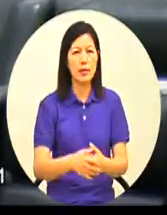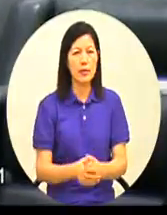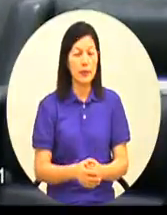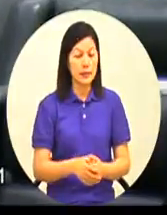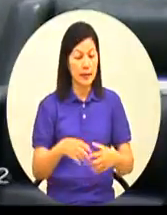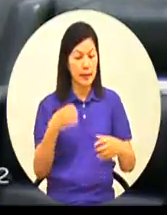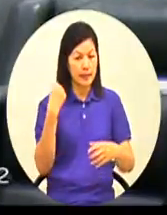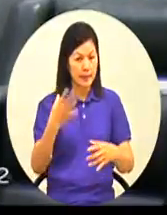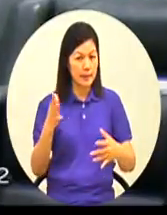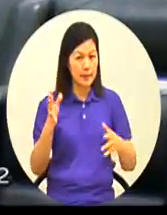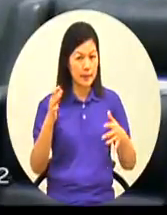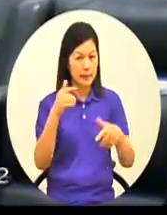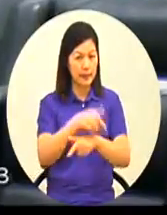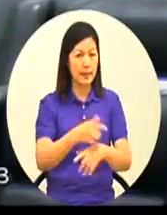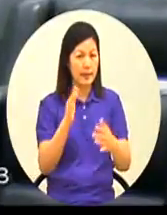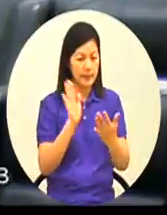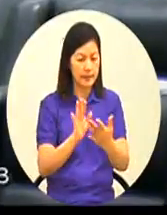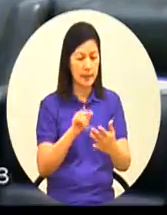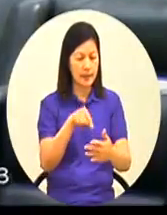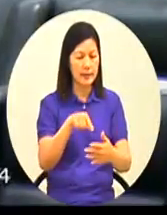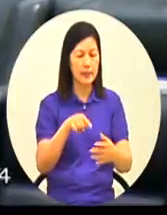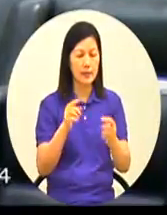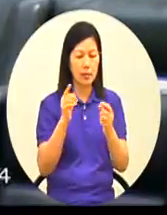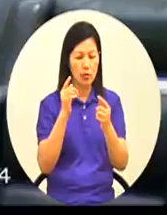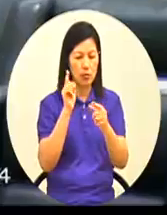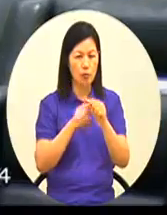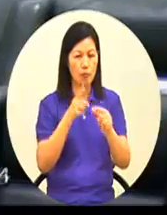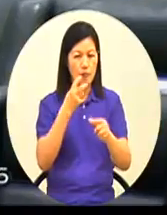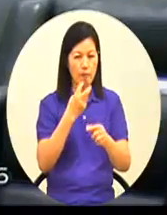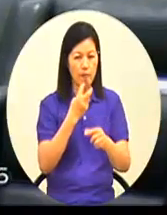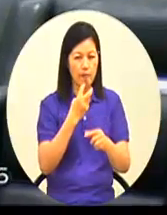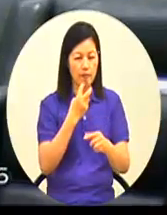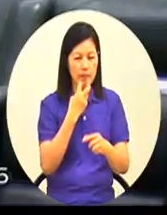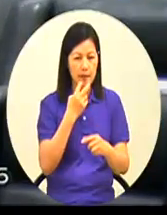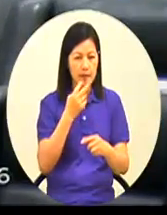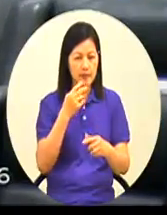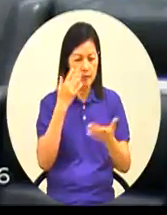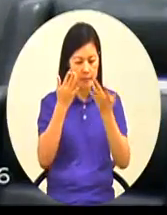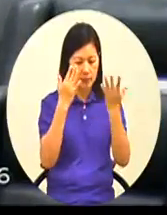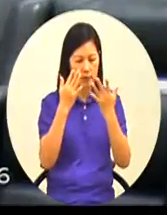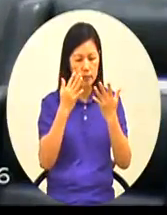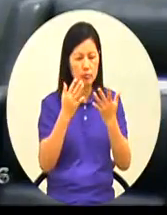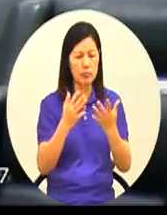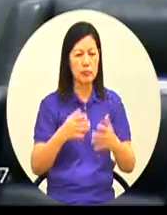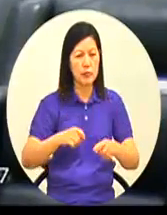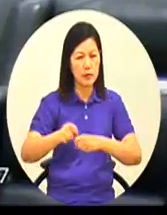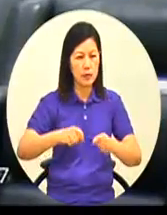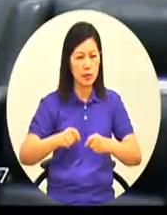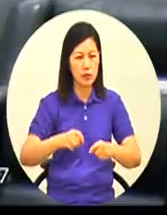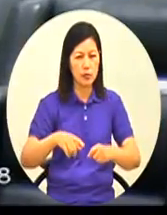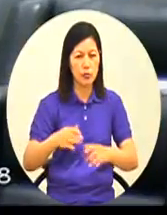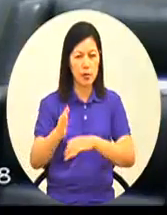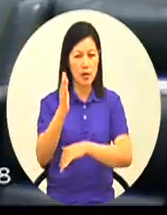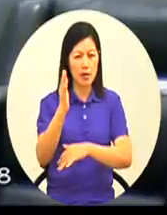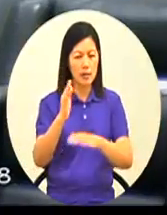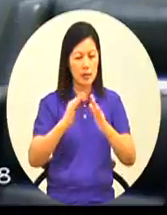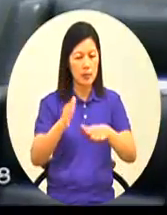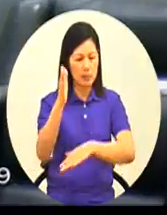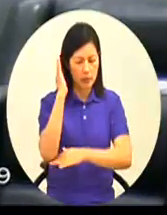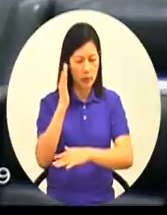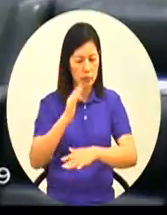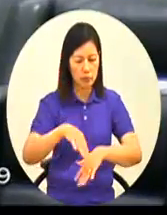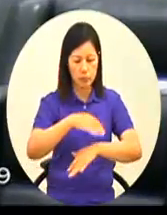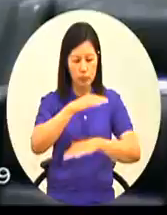新南向政策这样中央一个明确的一个方向之下，我们秘书处甚至我们市府都应该动起来，针对我们的城